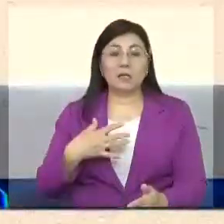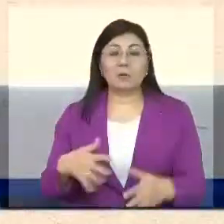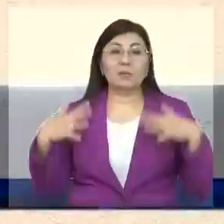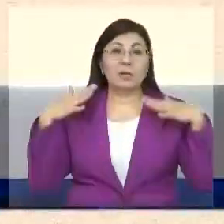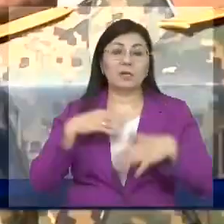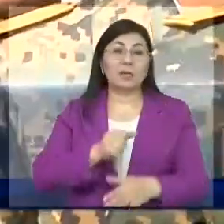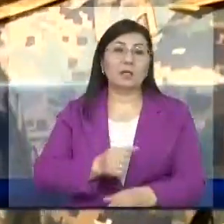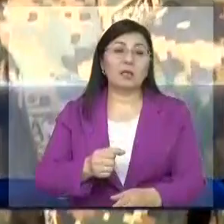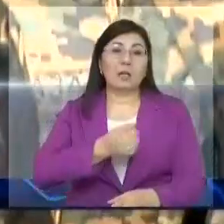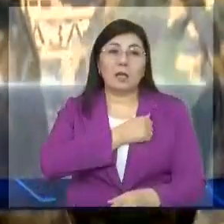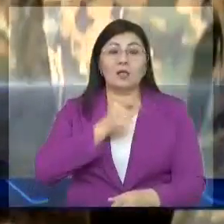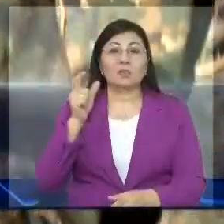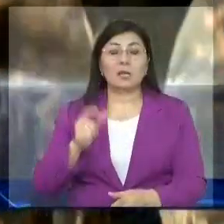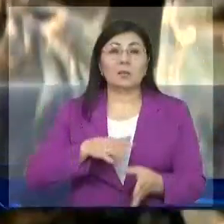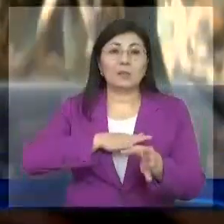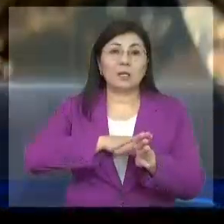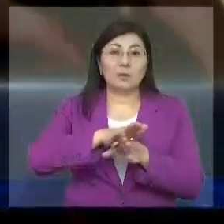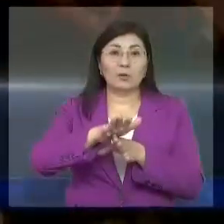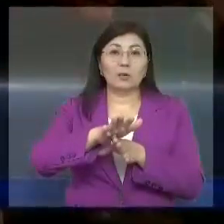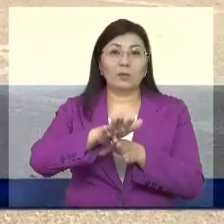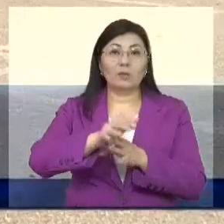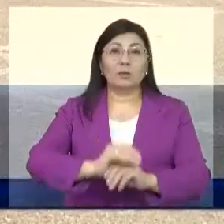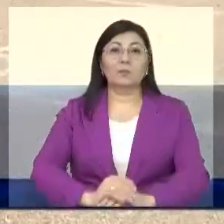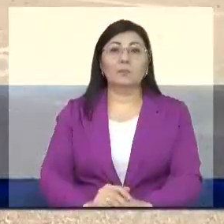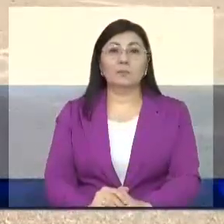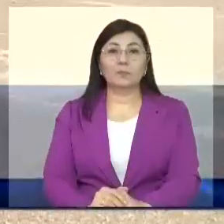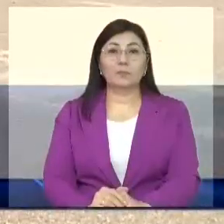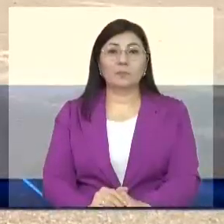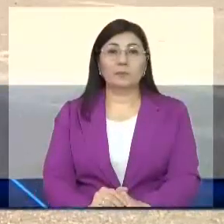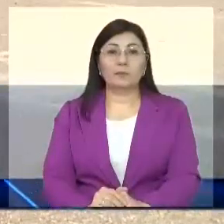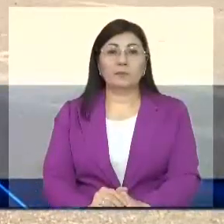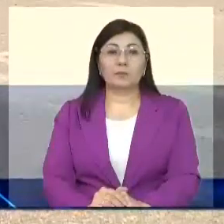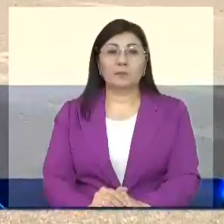сарбаздармен толықты. Жансая Әбдікәрім, Николай Сырбов, Бақытжан Едігеев, Ақтөбе телеарнасы.